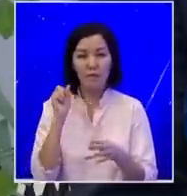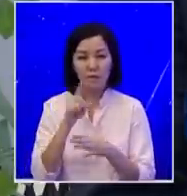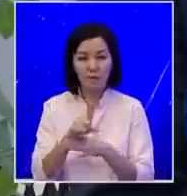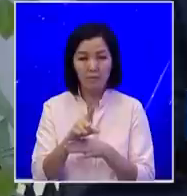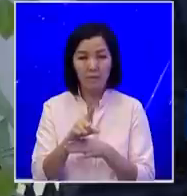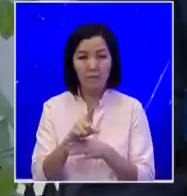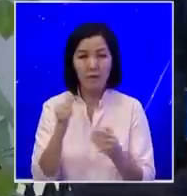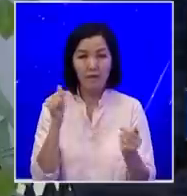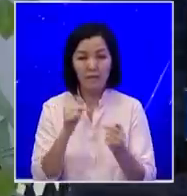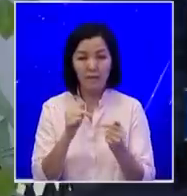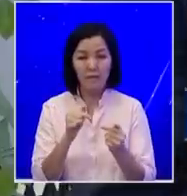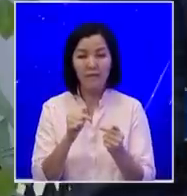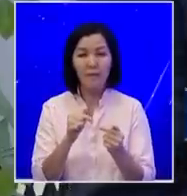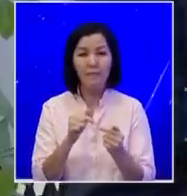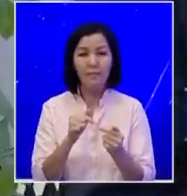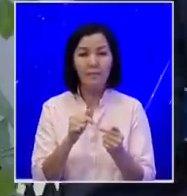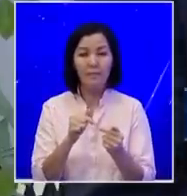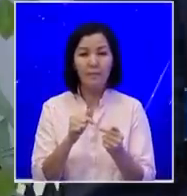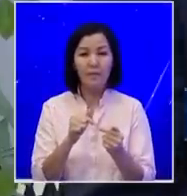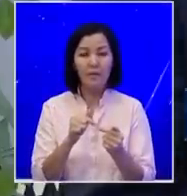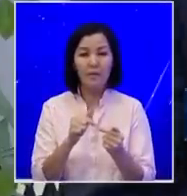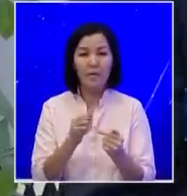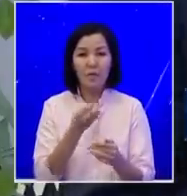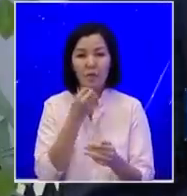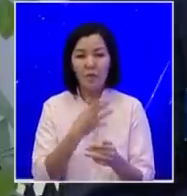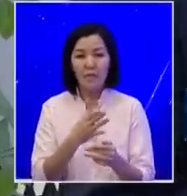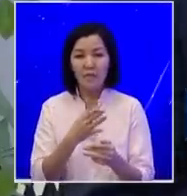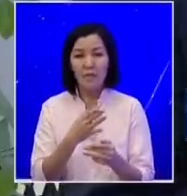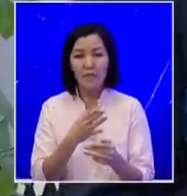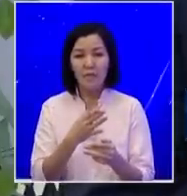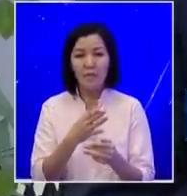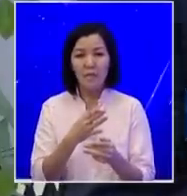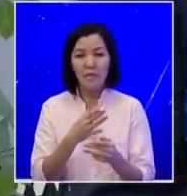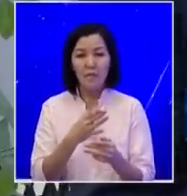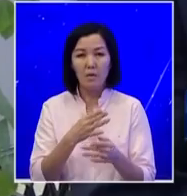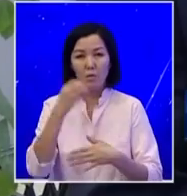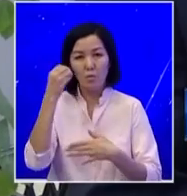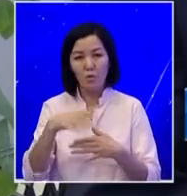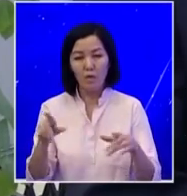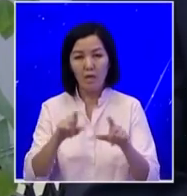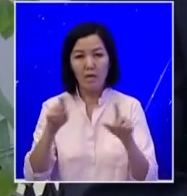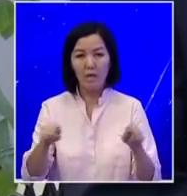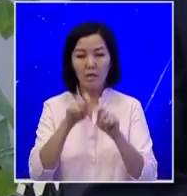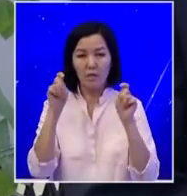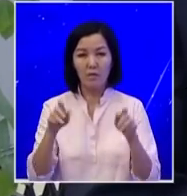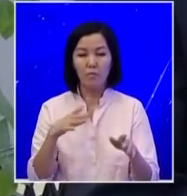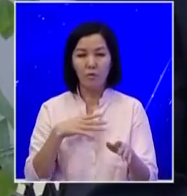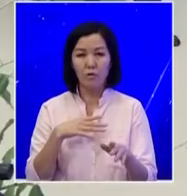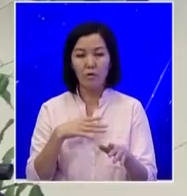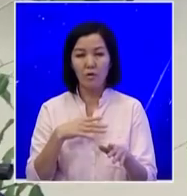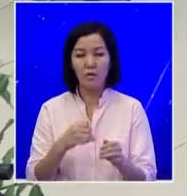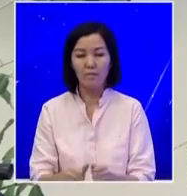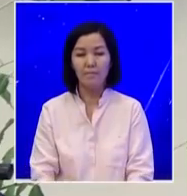мақсатында Ақсу ауданының жасап отырған бір оңды өзгерісі, оңды жақсылық деп айтуға